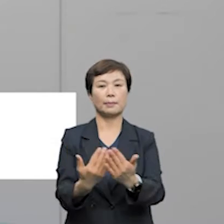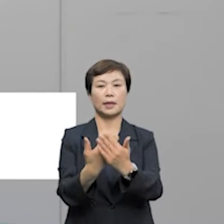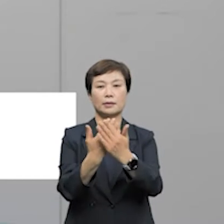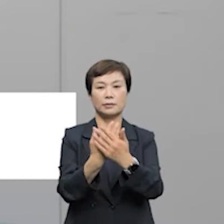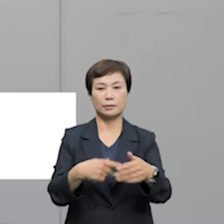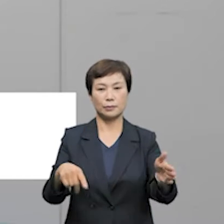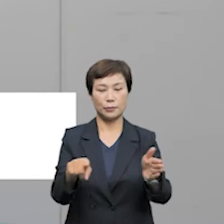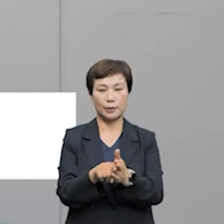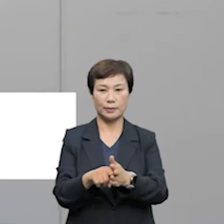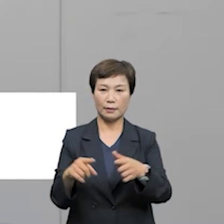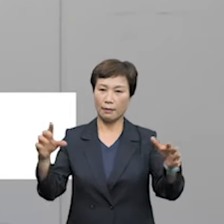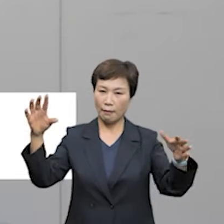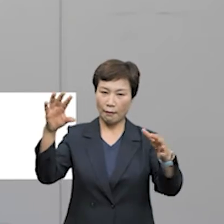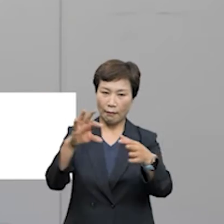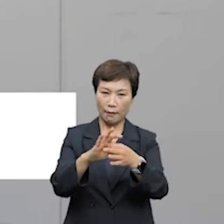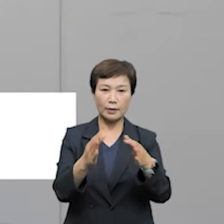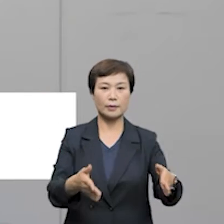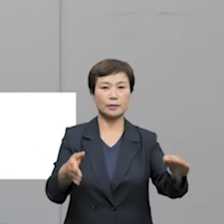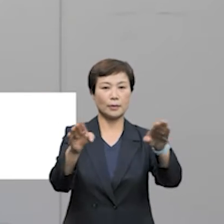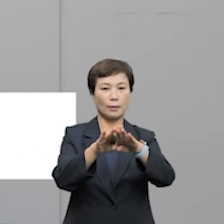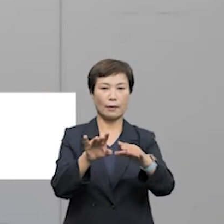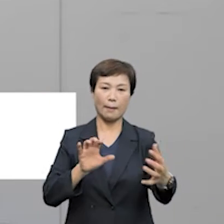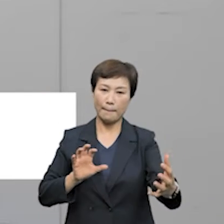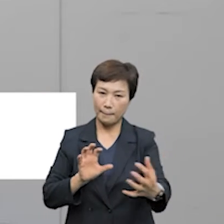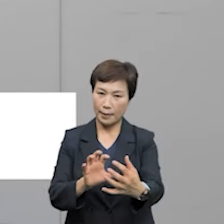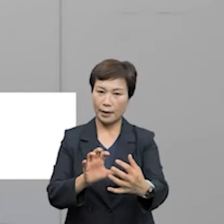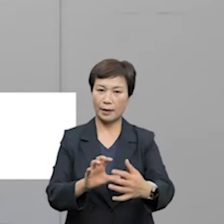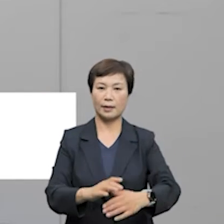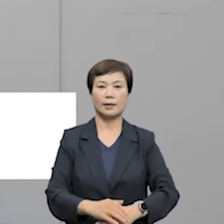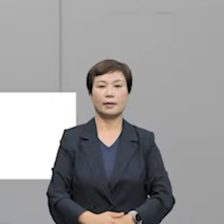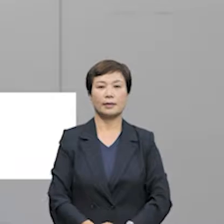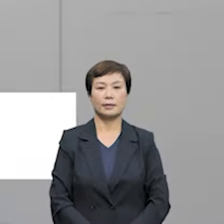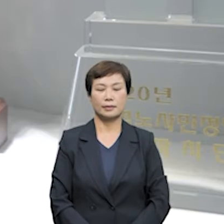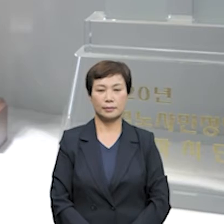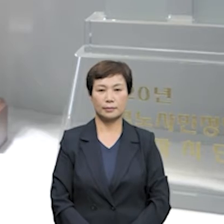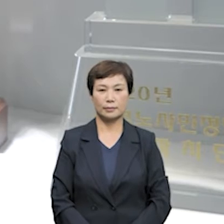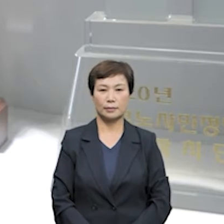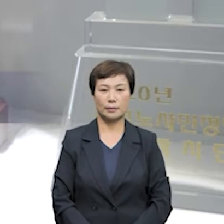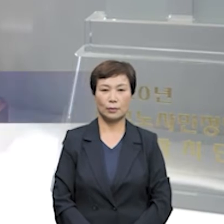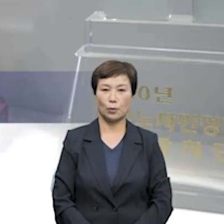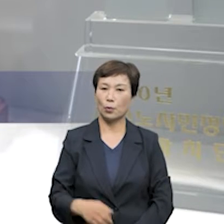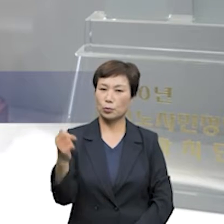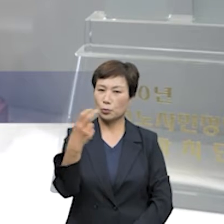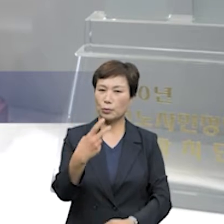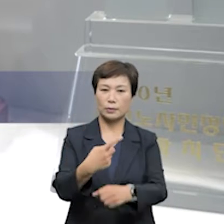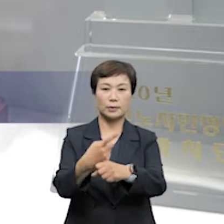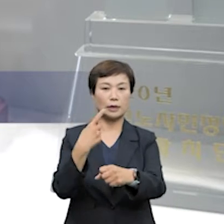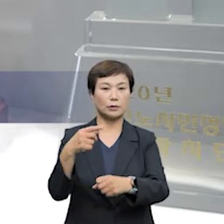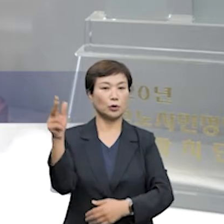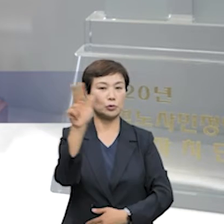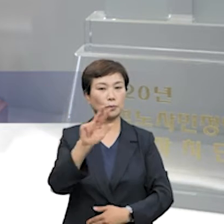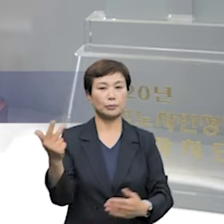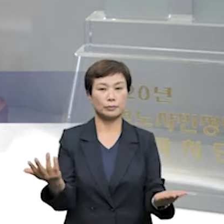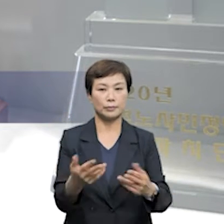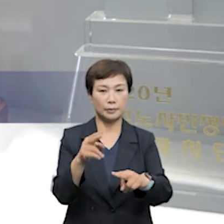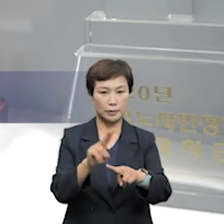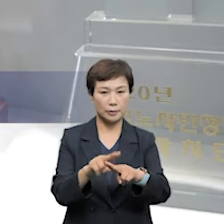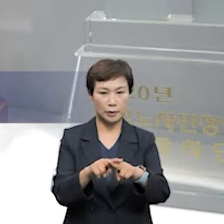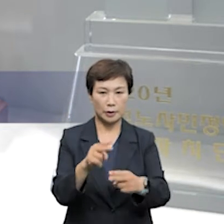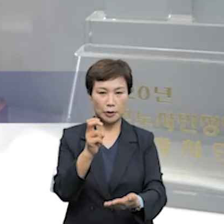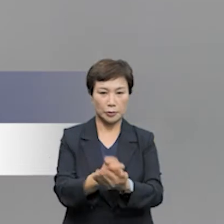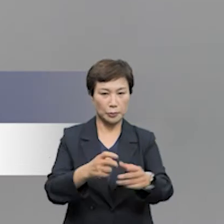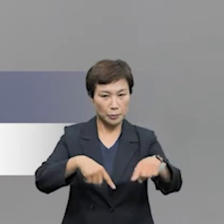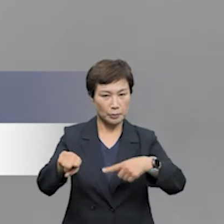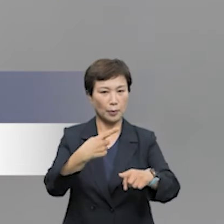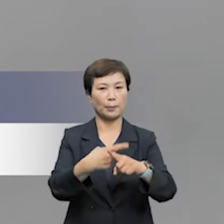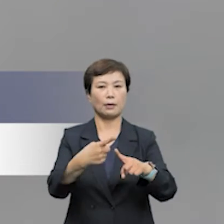활성화로 이어질 수 있도록 유관기관과 긴밀히 협력하겠습니다. 아울러 2021년 전국 일자리